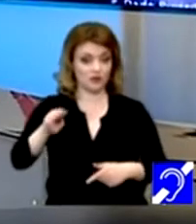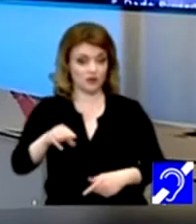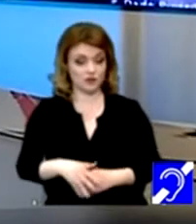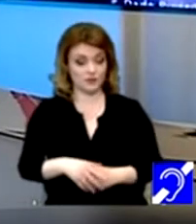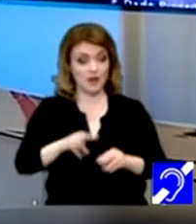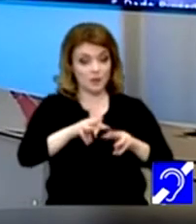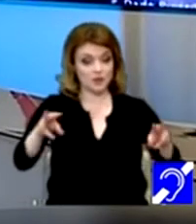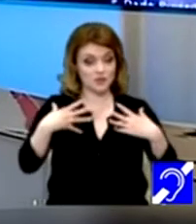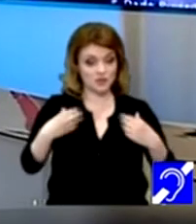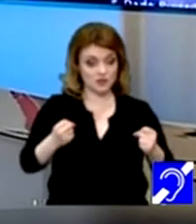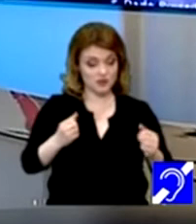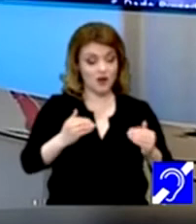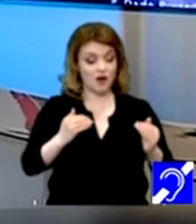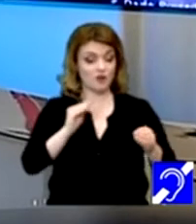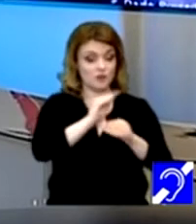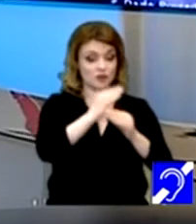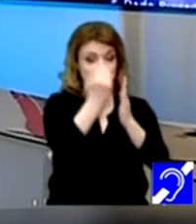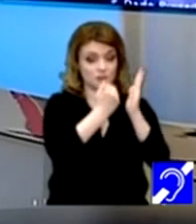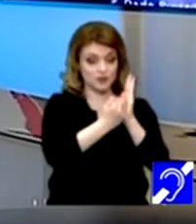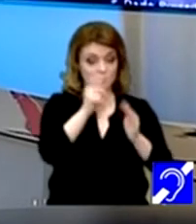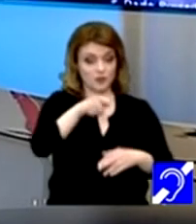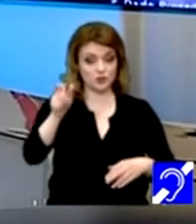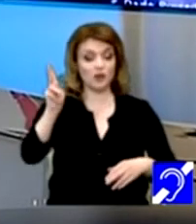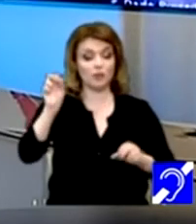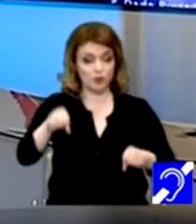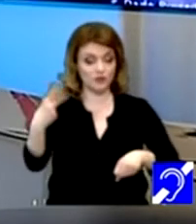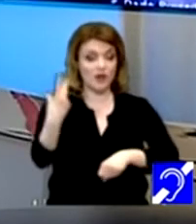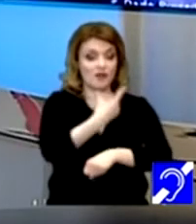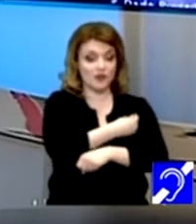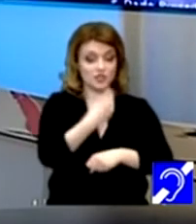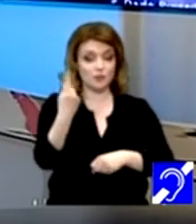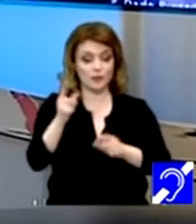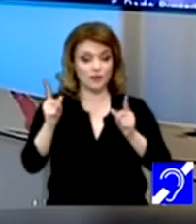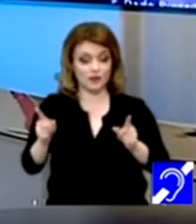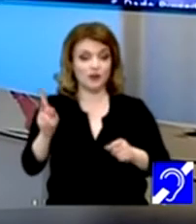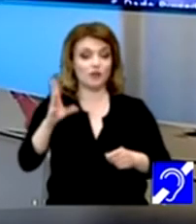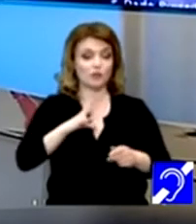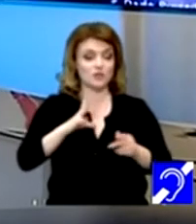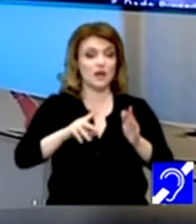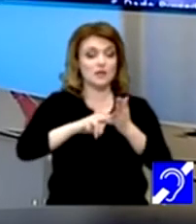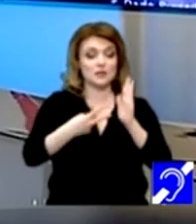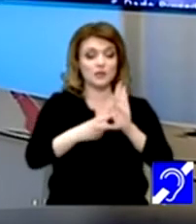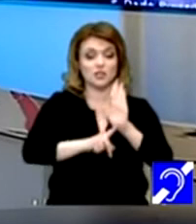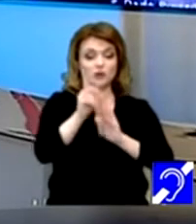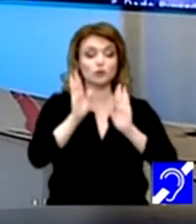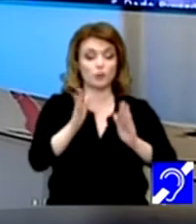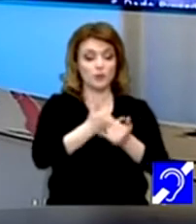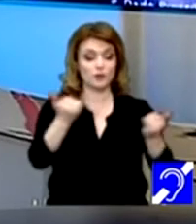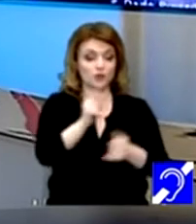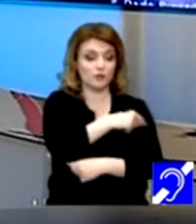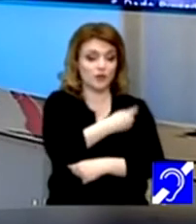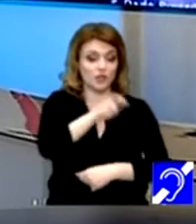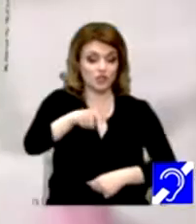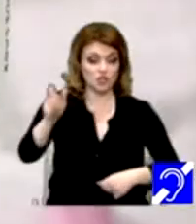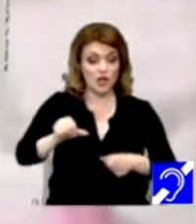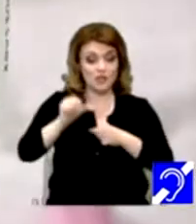Ministerul Sănătății a extins lista persoanelor care pot fi vaccinate în prima etapă de imunizare, prevăzută inițial doar pentru lucrătorii medicali.